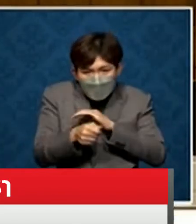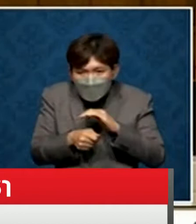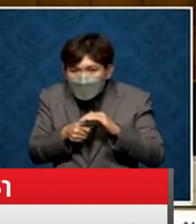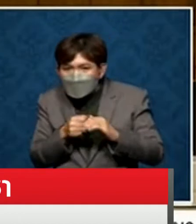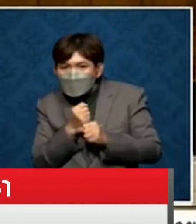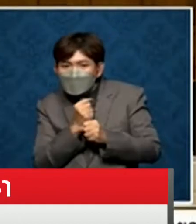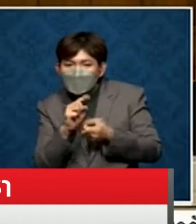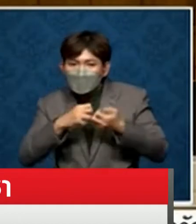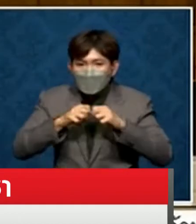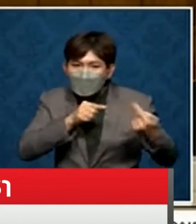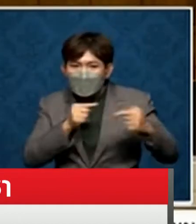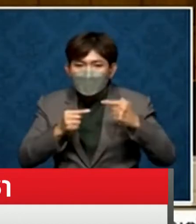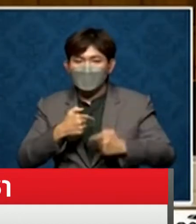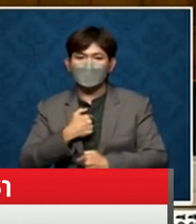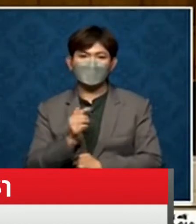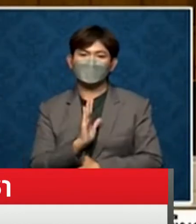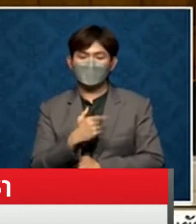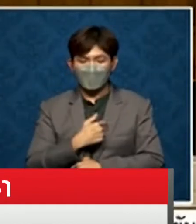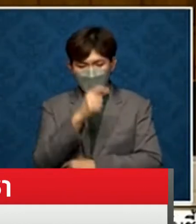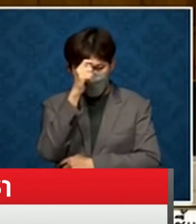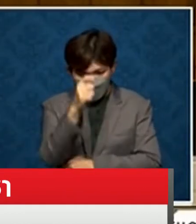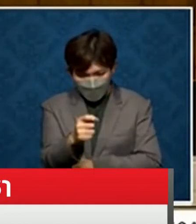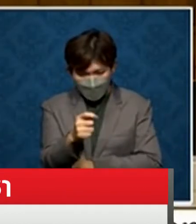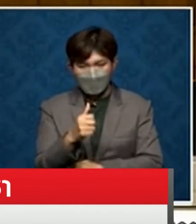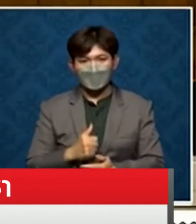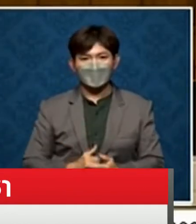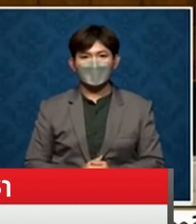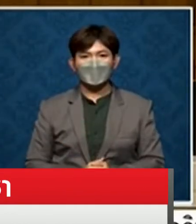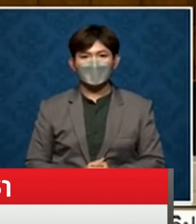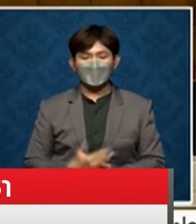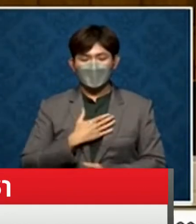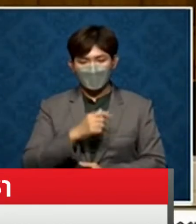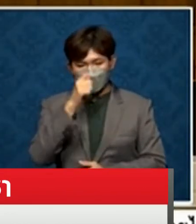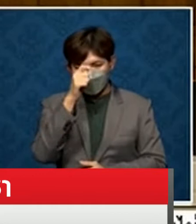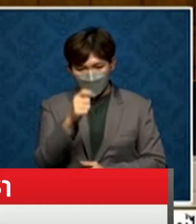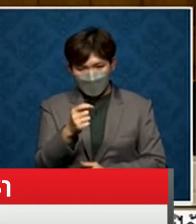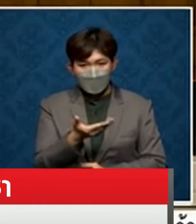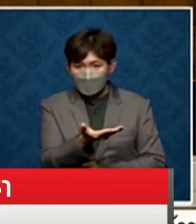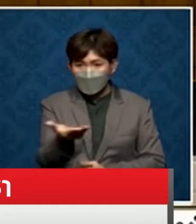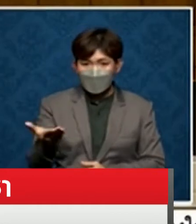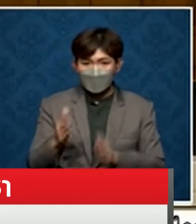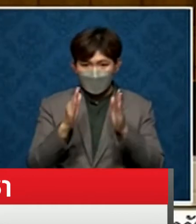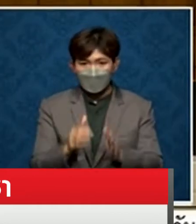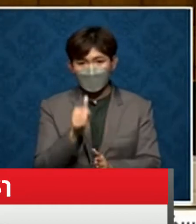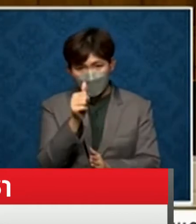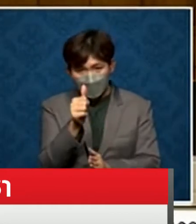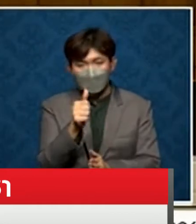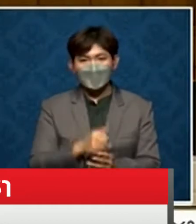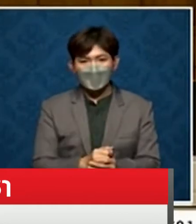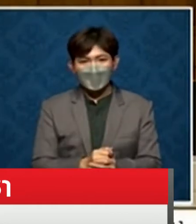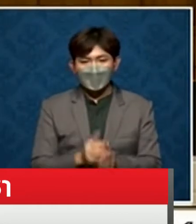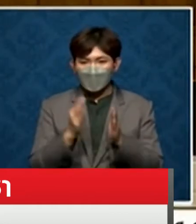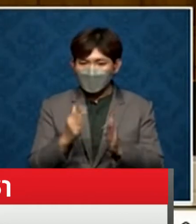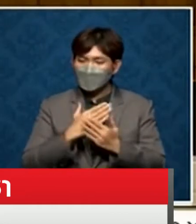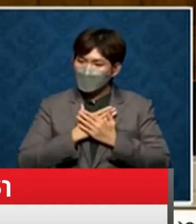มันทำลายกันเดี๋ยวผมผมผมเคารพแต่ผมนับถือหลายท่านเป็นพอดีหลายได้เป็นคนที่